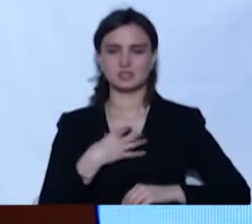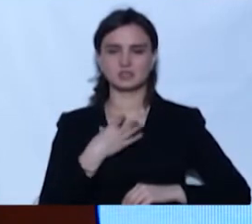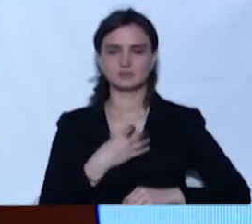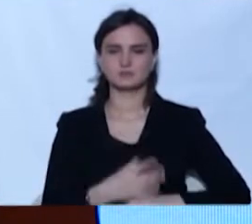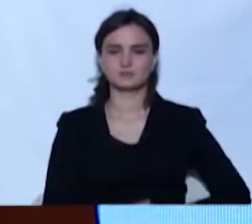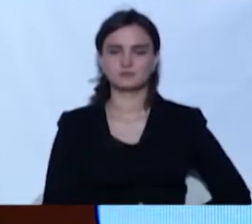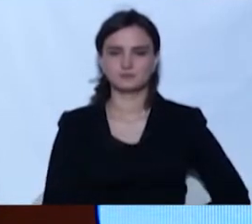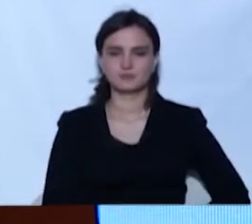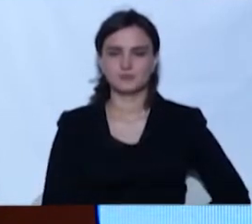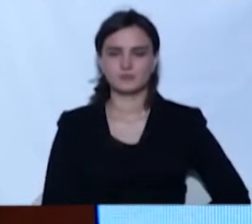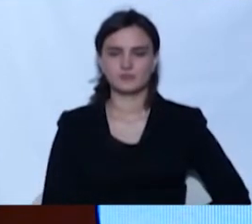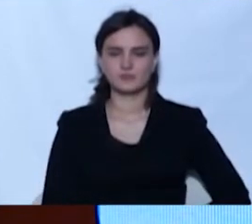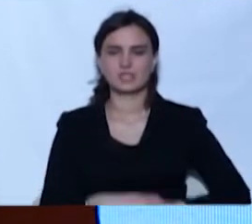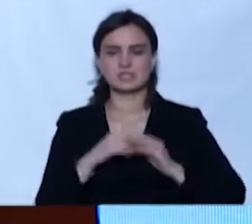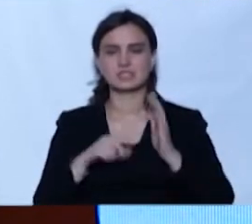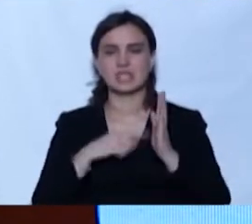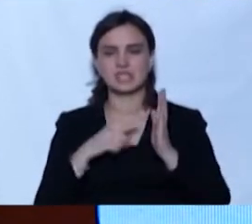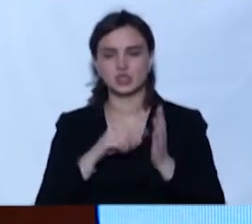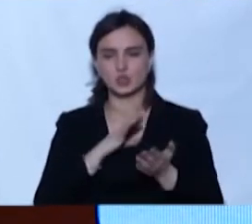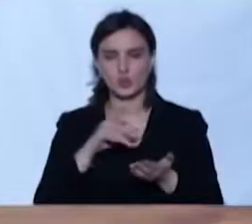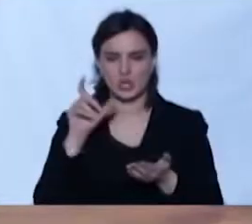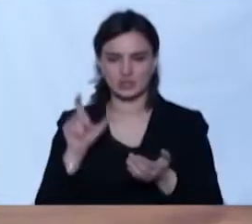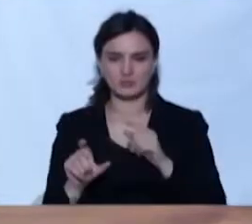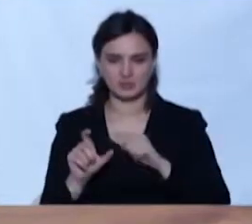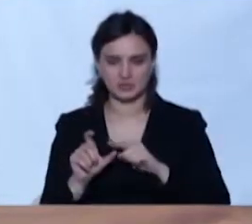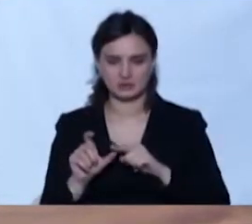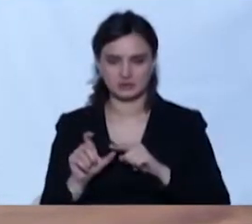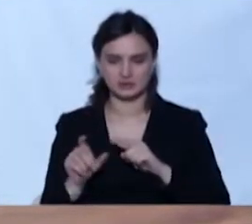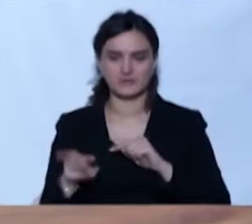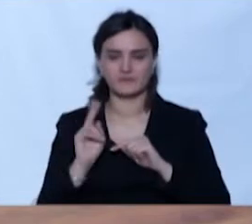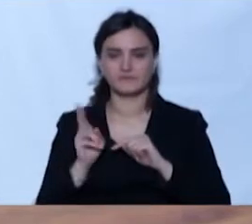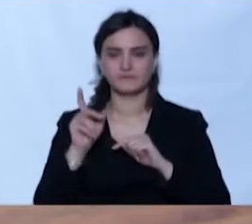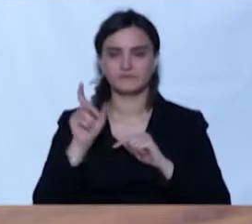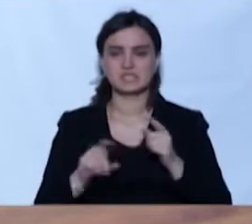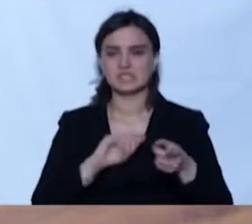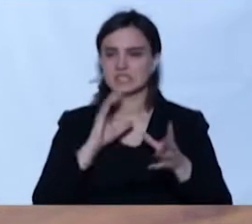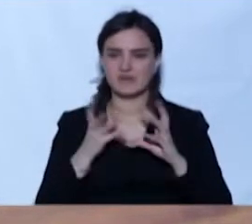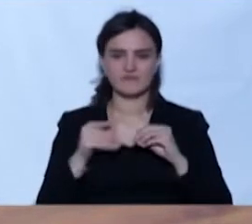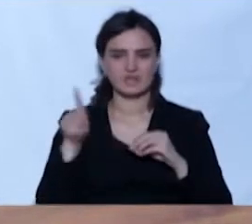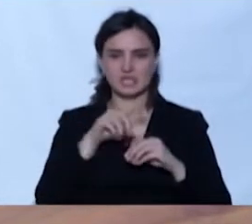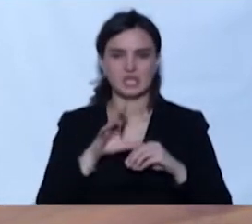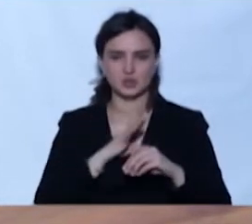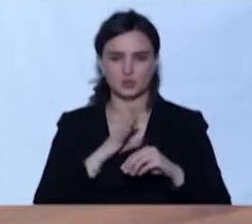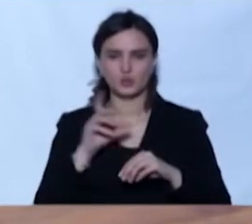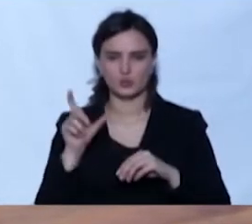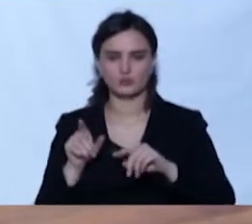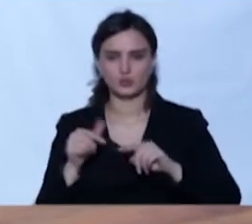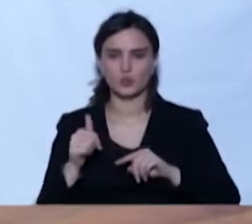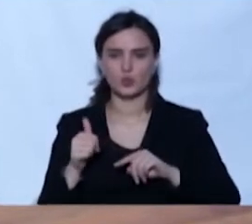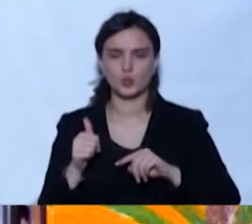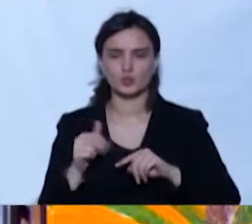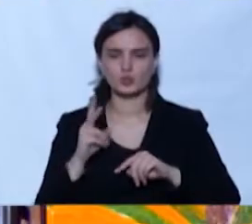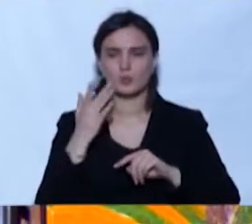საკითხი იყო ადამიანი, რომელიც ყველგან იყო გათვალისწინებული, როგორც პოლიტიკურ